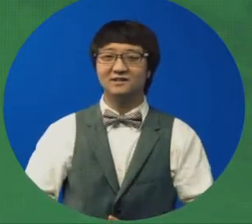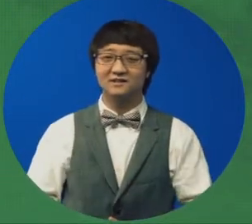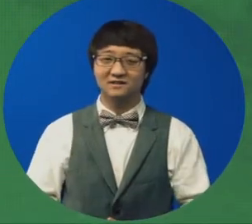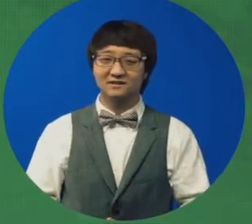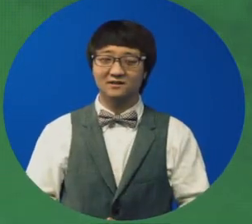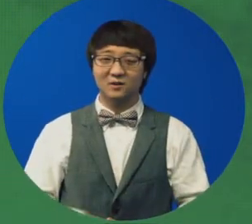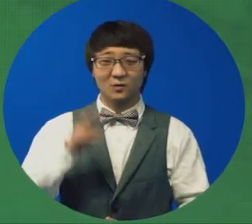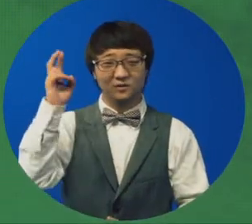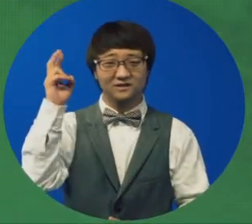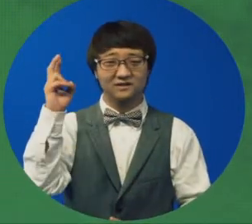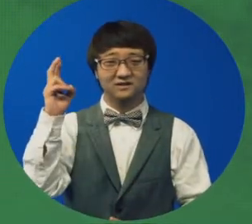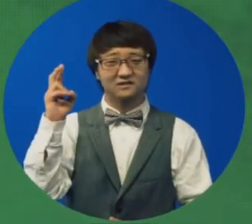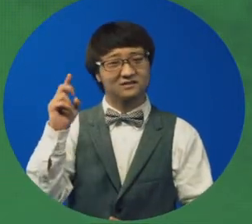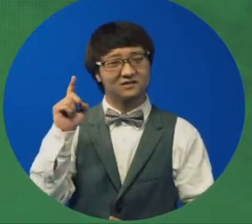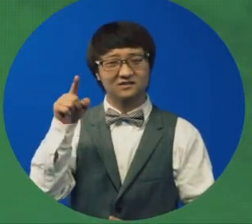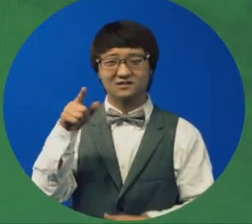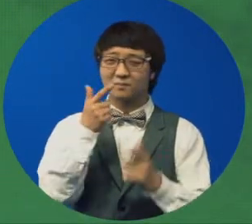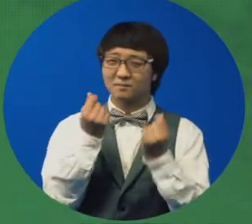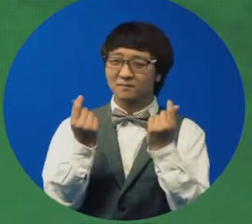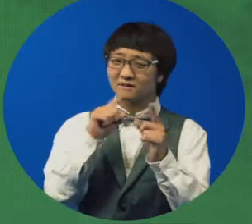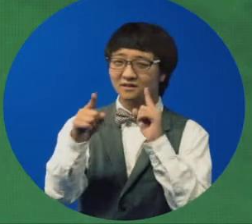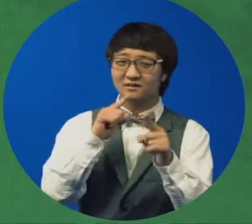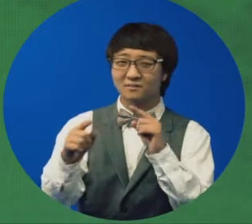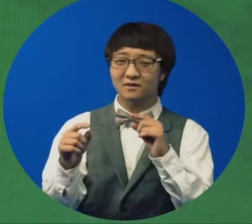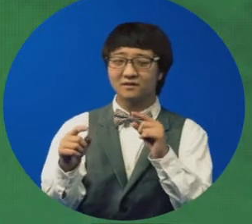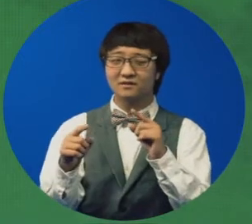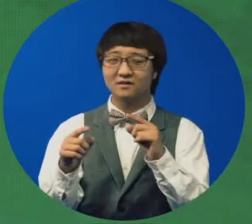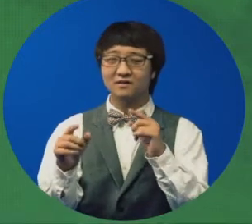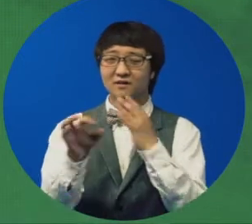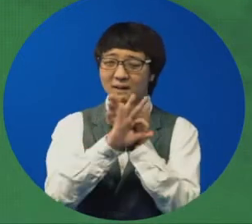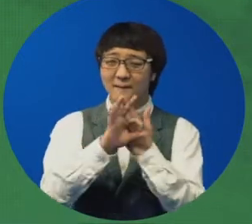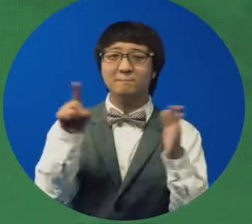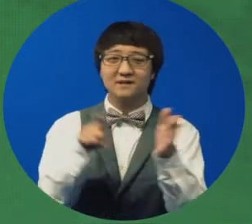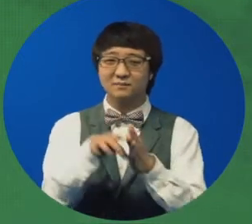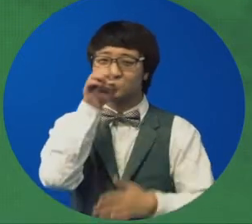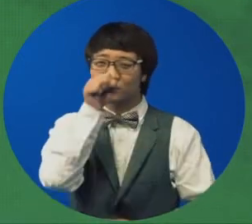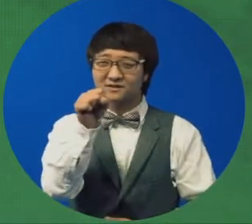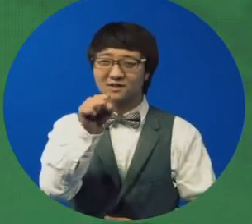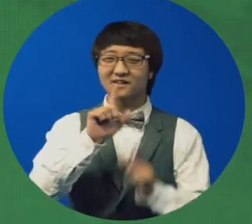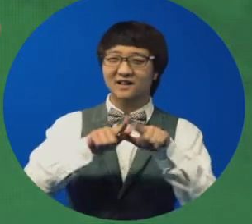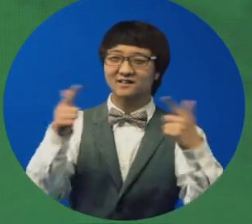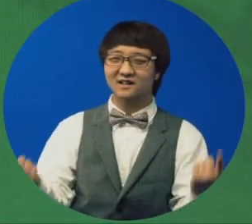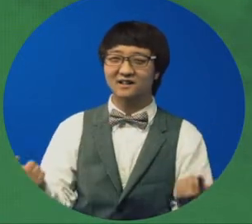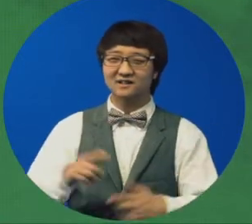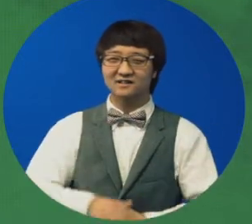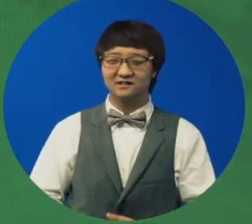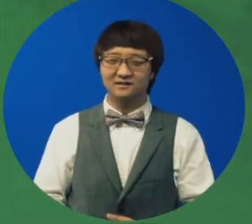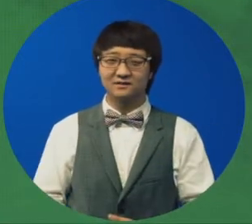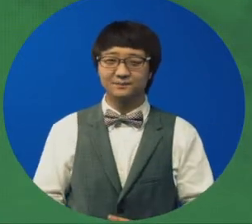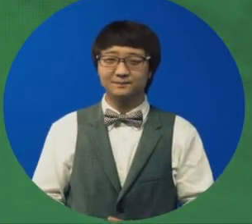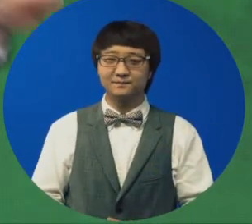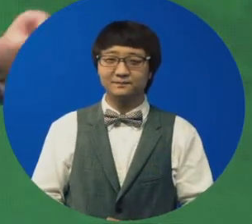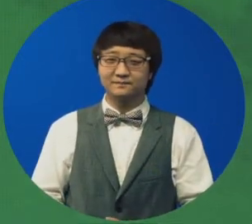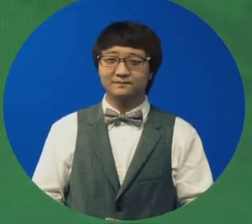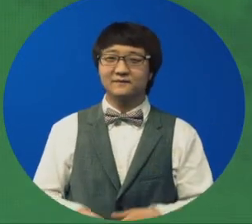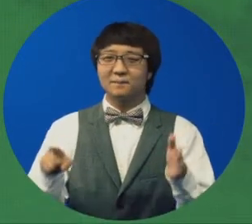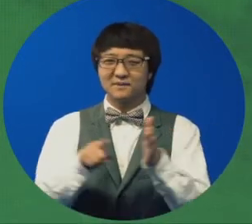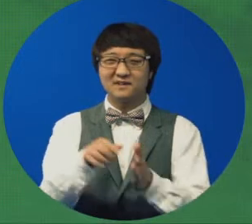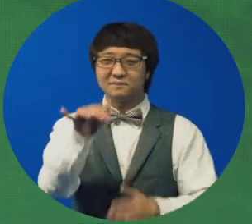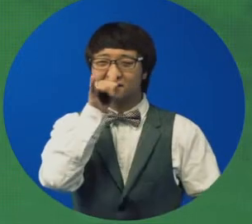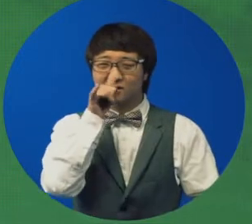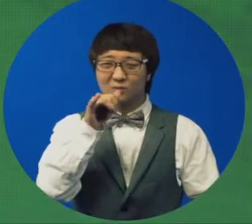말을 했더라면 여러분들 믿음이 있어서 한 말이 아닙니다. 혹시 누군가 여러분들에게 그런 이야기를 했다면 그 사람이 믿음 있다고